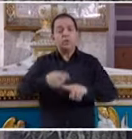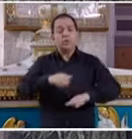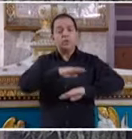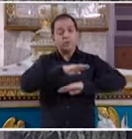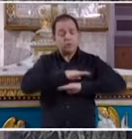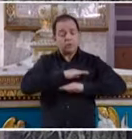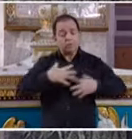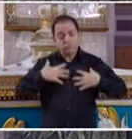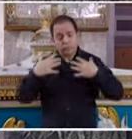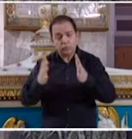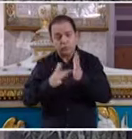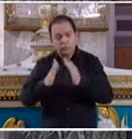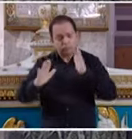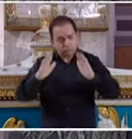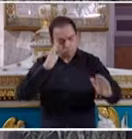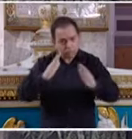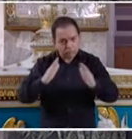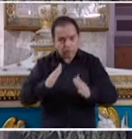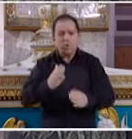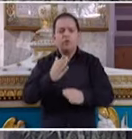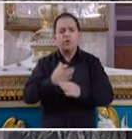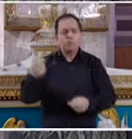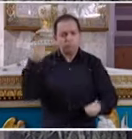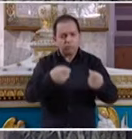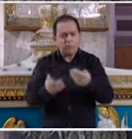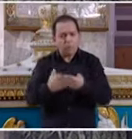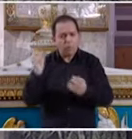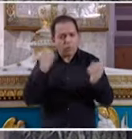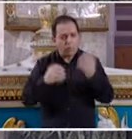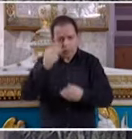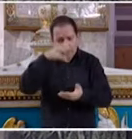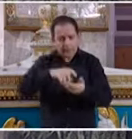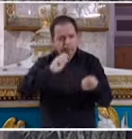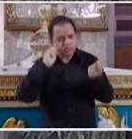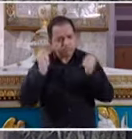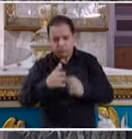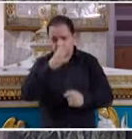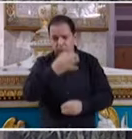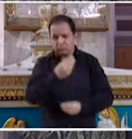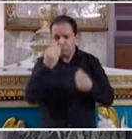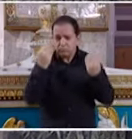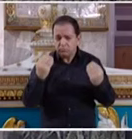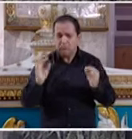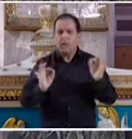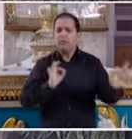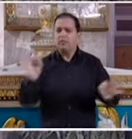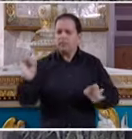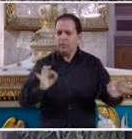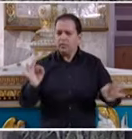στρατού των νωρητών επιτρόπων συνδρομητών αφιερωτών ανακαινιστών του Ιερού Καθεδρικού Ναού